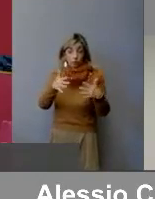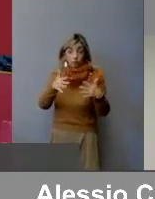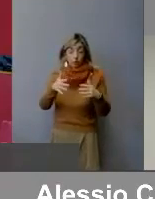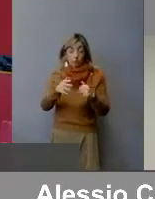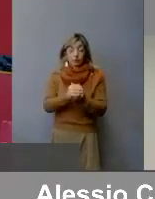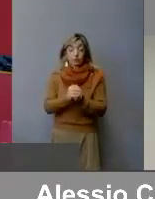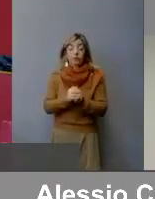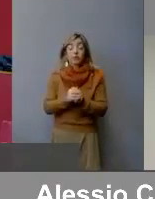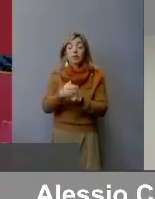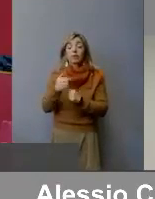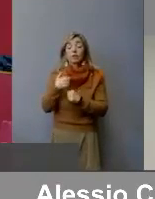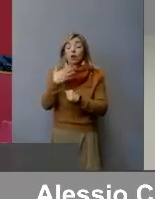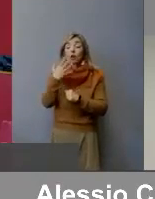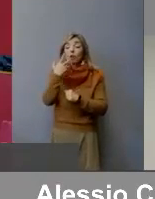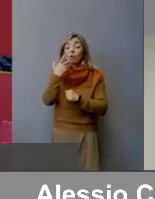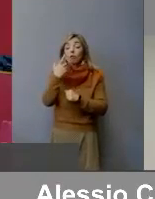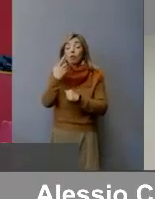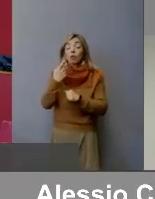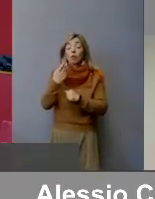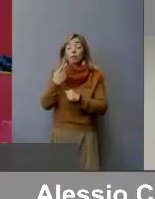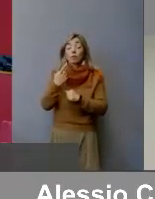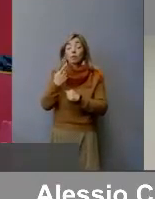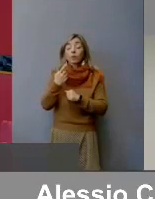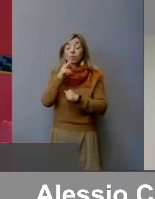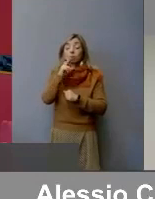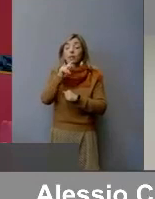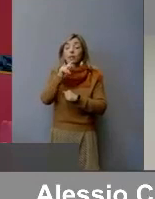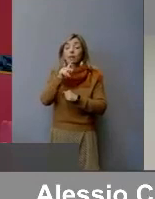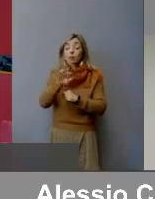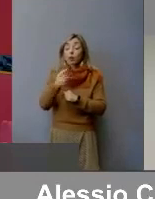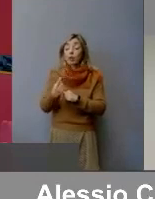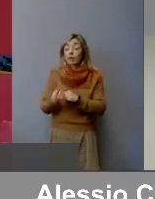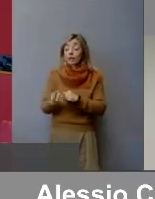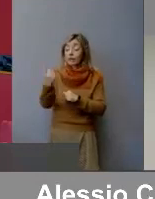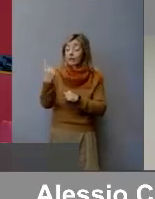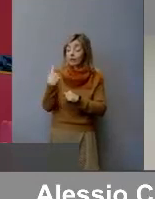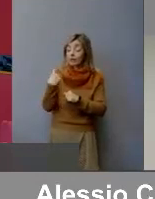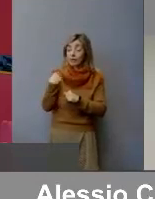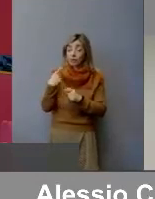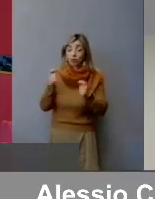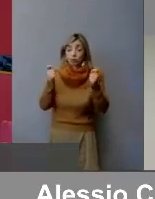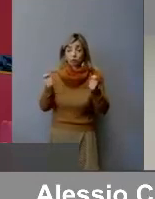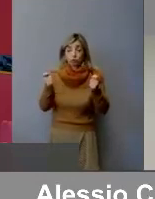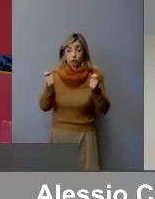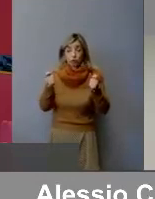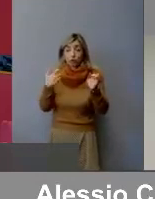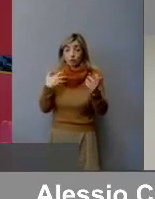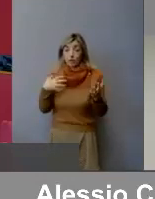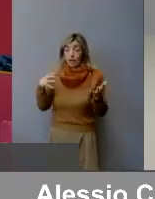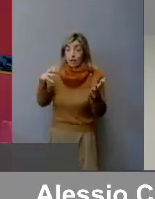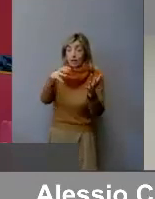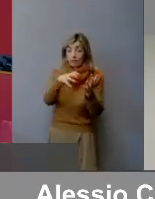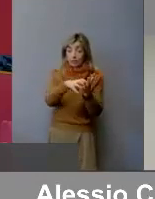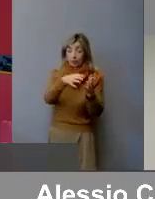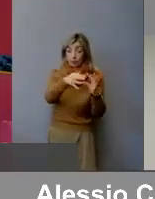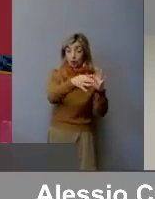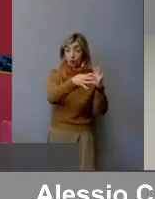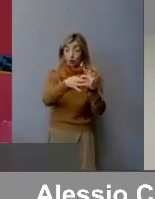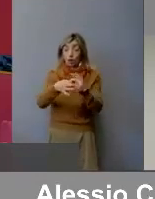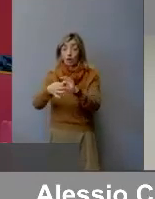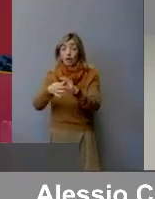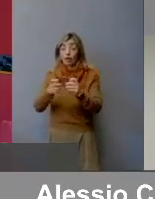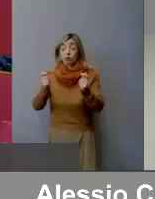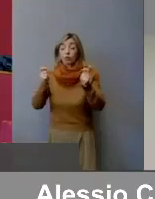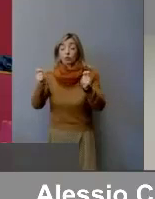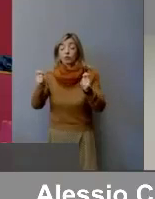articolo pubblicato ieri dal giornale cittadino che a sua volta riprende uno studio pubblicato dalla rivista scientifica e alla rivista internazionale